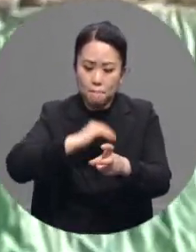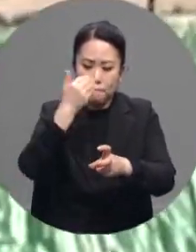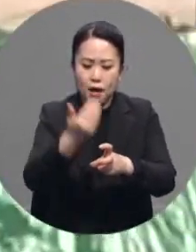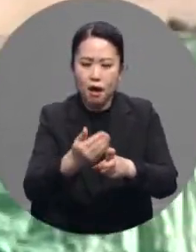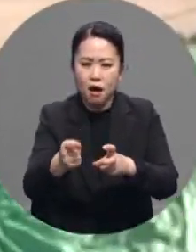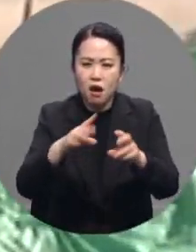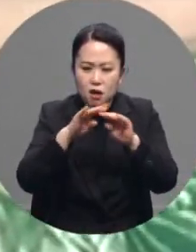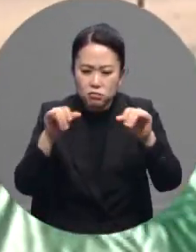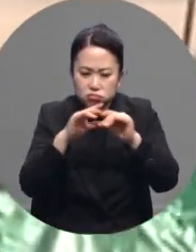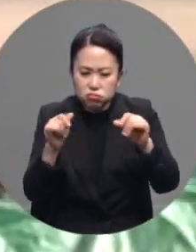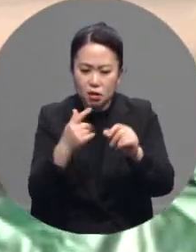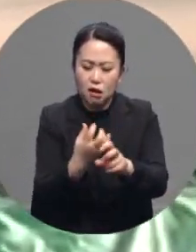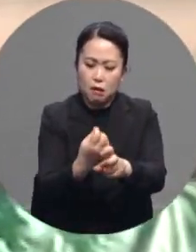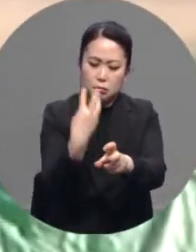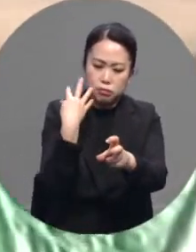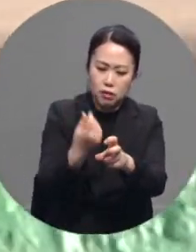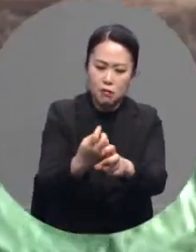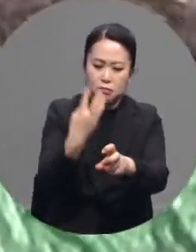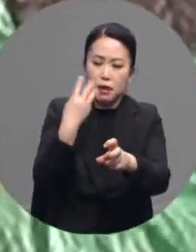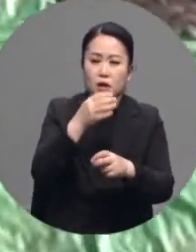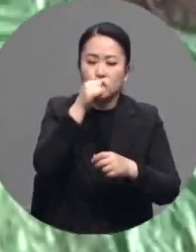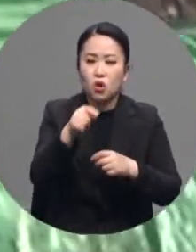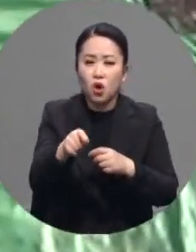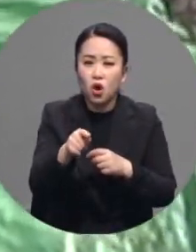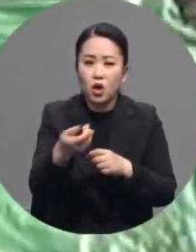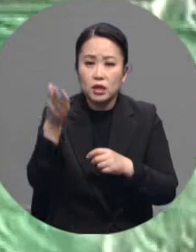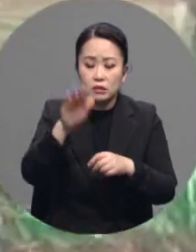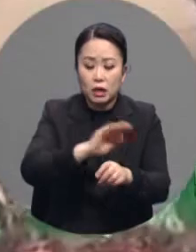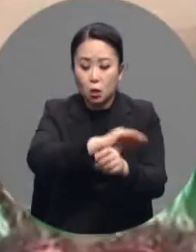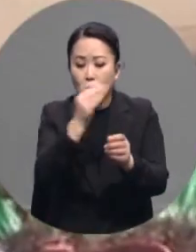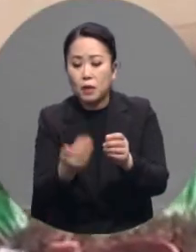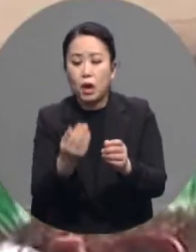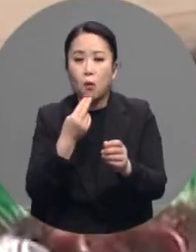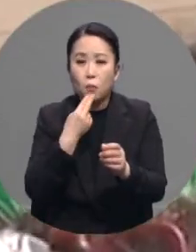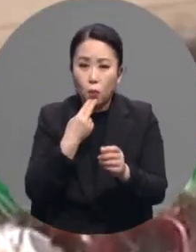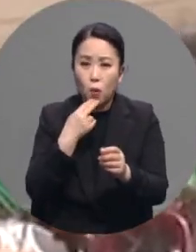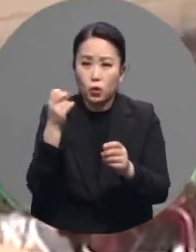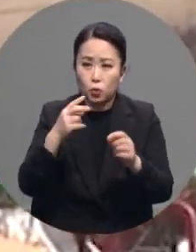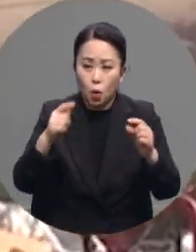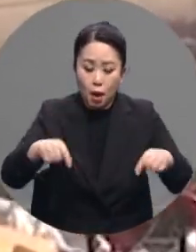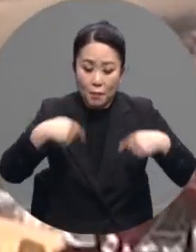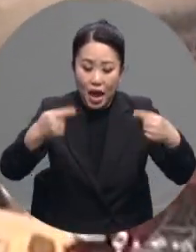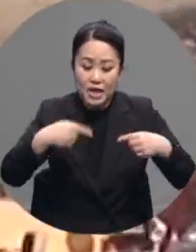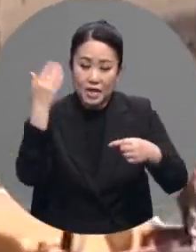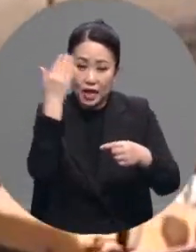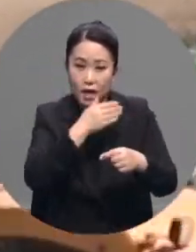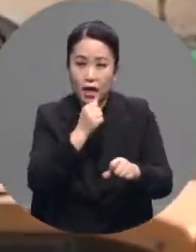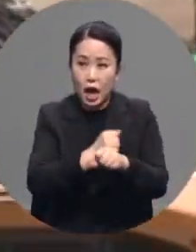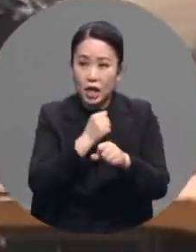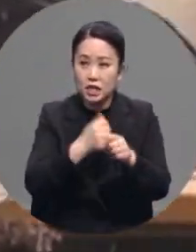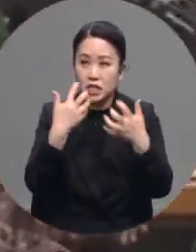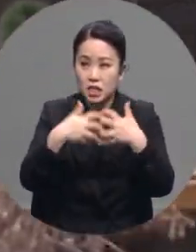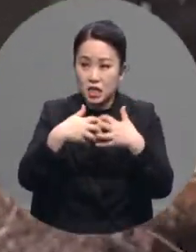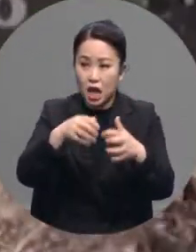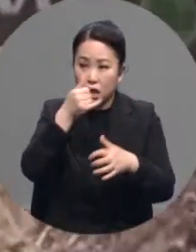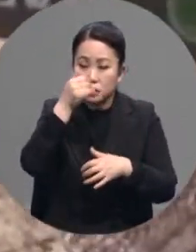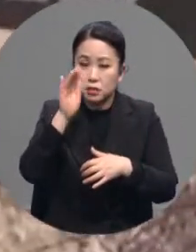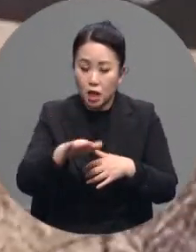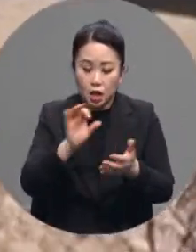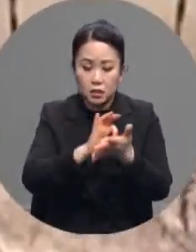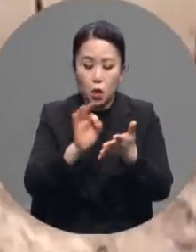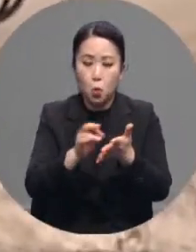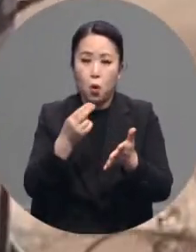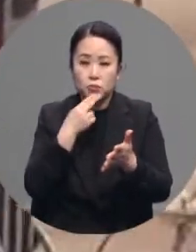흙먼지가 풀풀 날립니다. 하지만 적재함 덮개도 없고 바퀴를 씻어주는 살수장치가 있는데도 이용하지